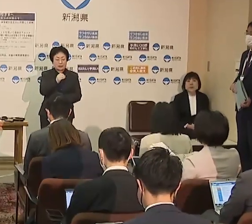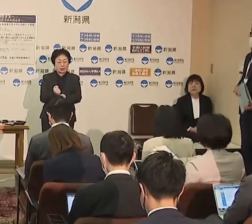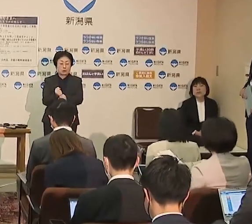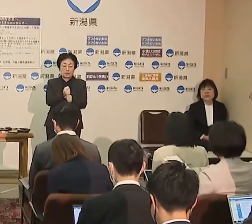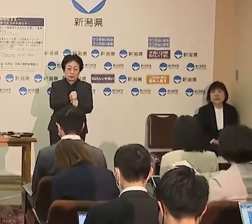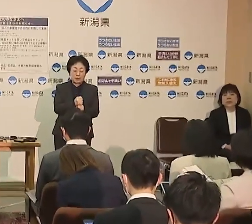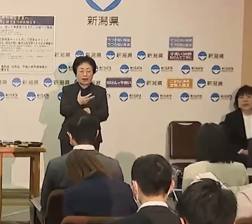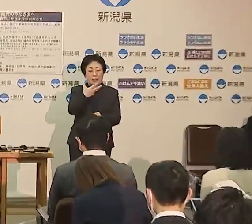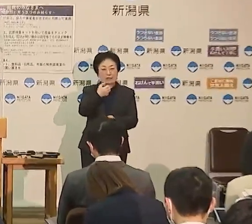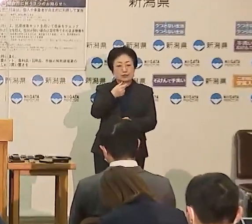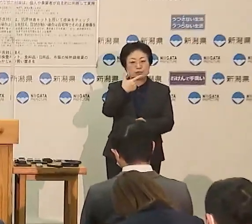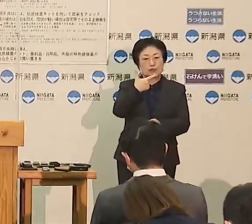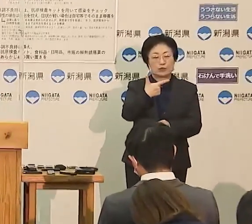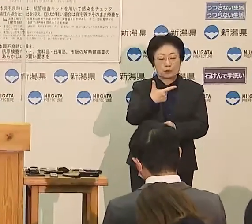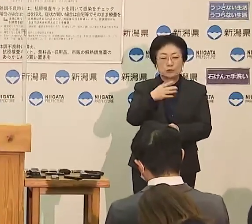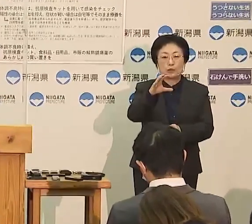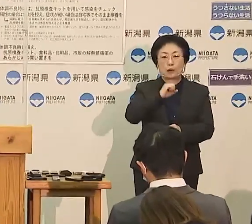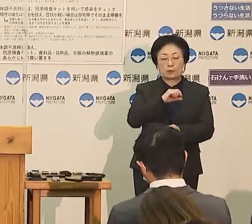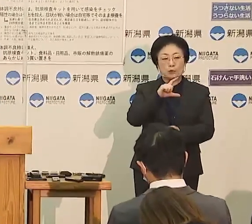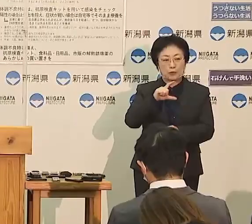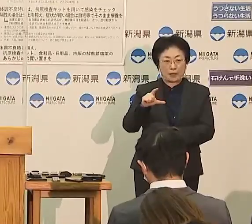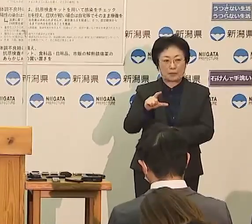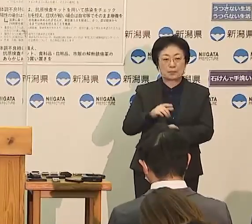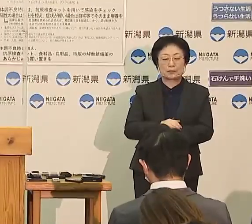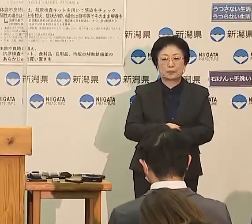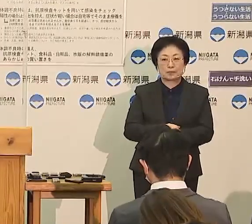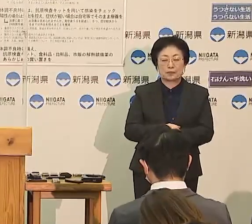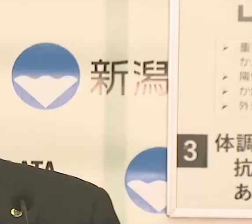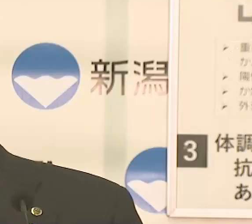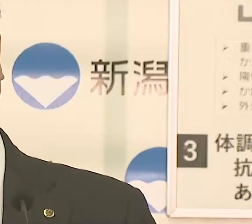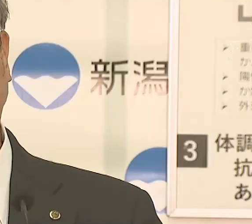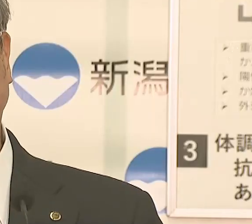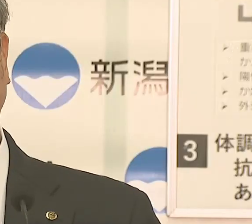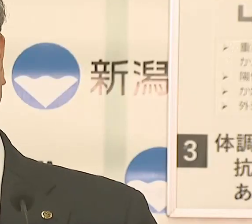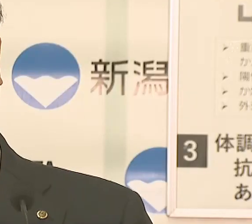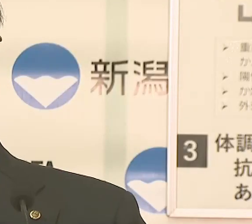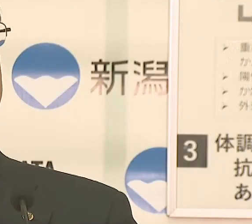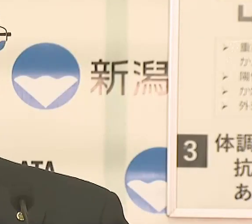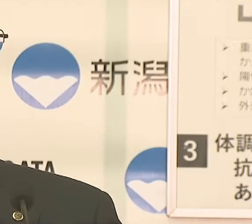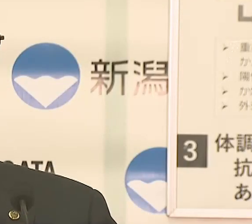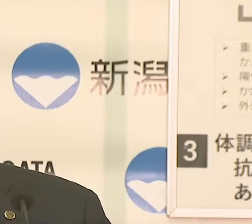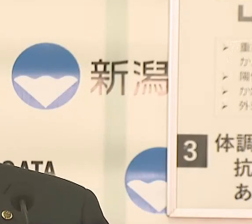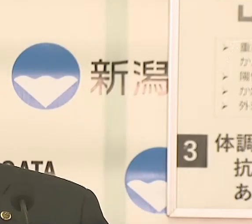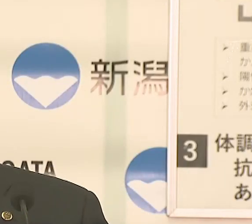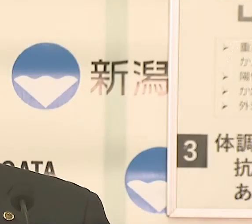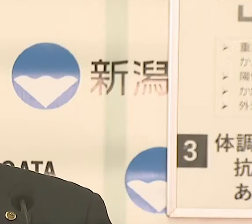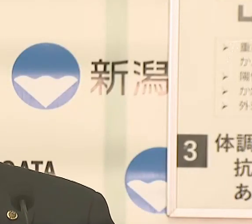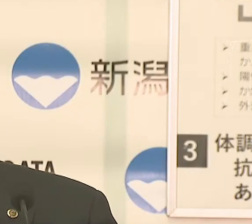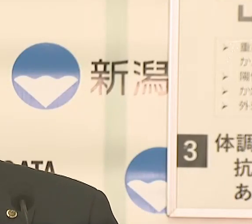また災害からの復旧とローカル線の将来については分けて考えるべきだと述べました